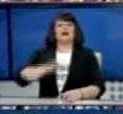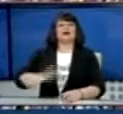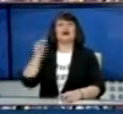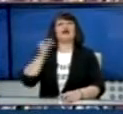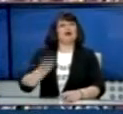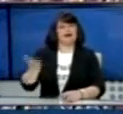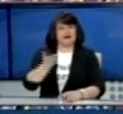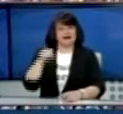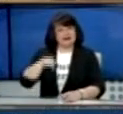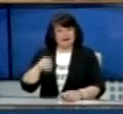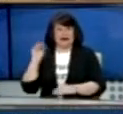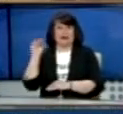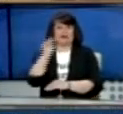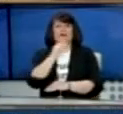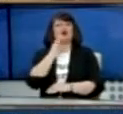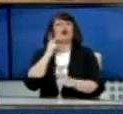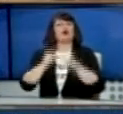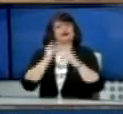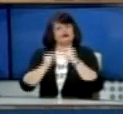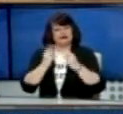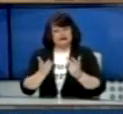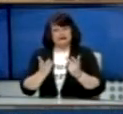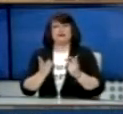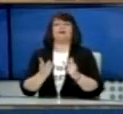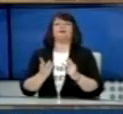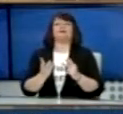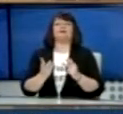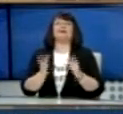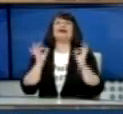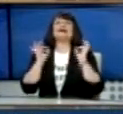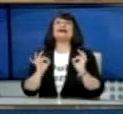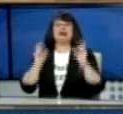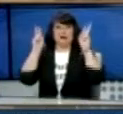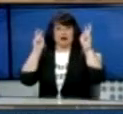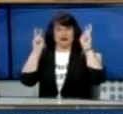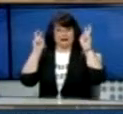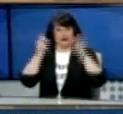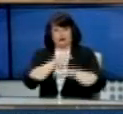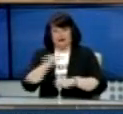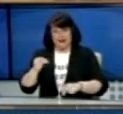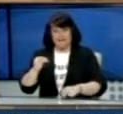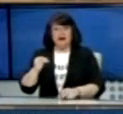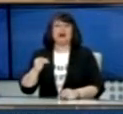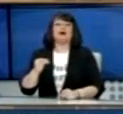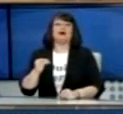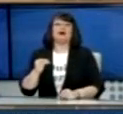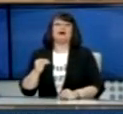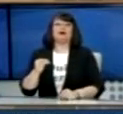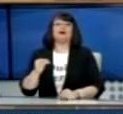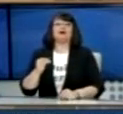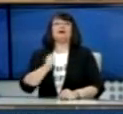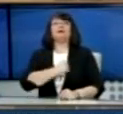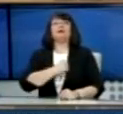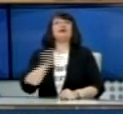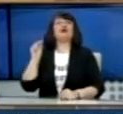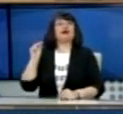Ελλάδας από την ενισχυμένη εποπτεία. Το χειμώνα περιμένουμε την επενδυτική βαθμίδα για την Ελλάδα, κάτι το οποίο στους τηλεθεατές μπορεί